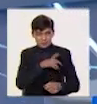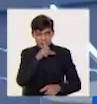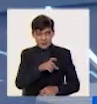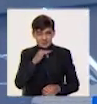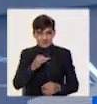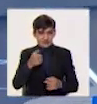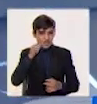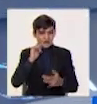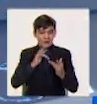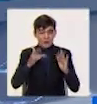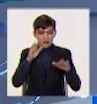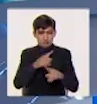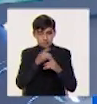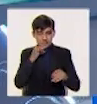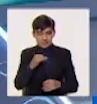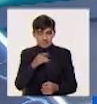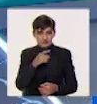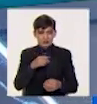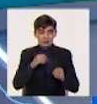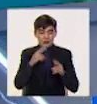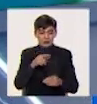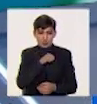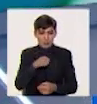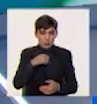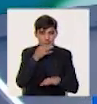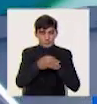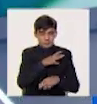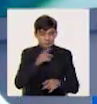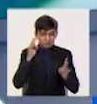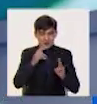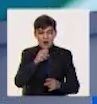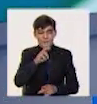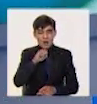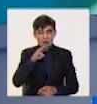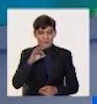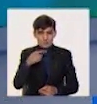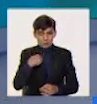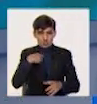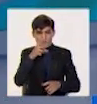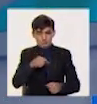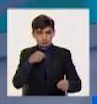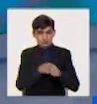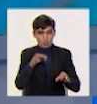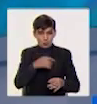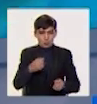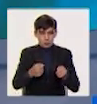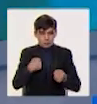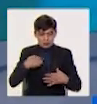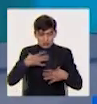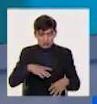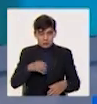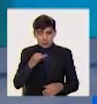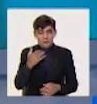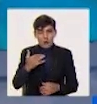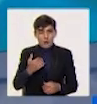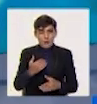жаппай тарап, оған қатысты танымал әзілгештің өзі жауап берді. Қабатовтың сөзінше, адам қағып кеткен көліктің рөлінде өз емес,